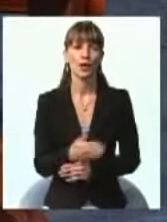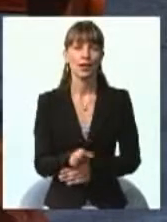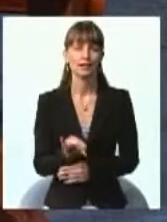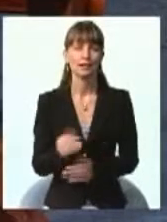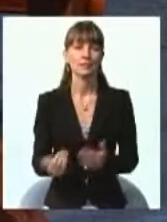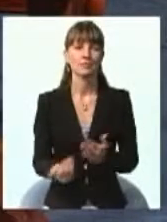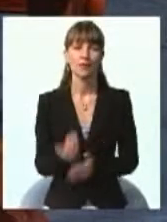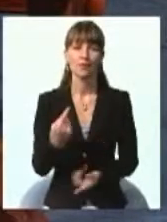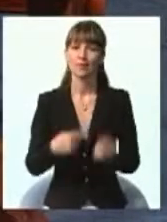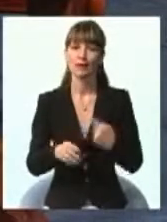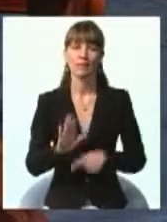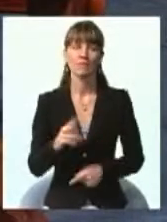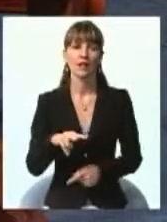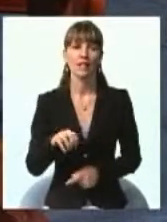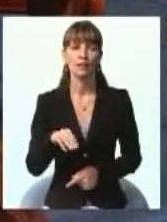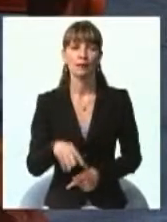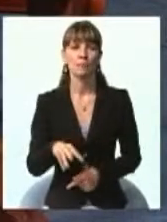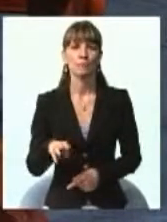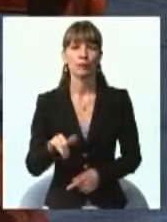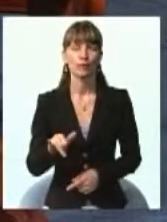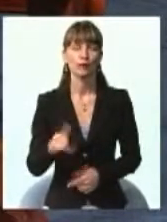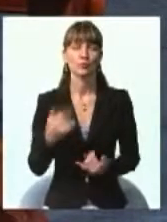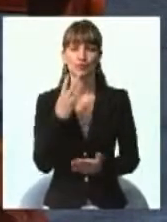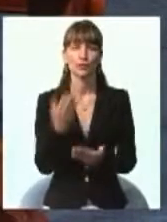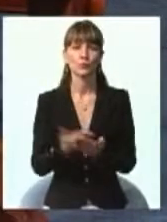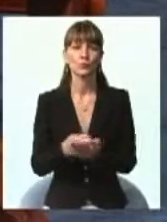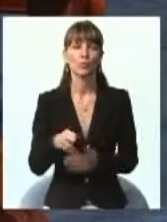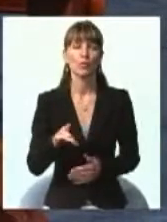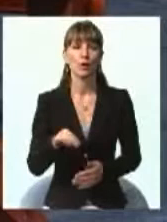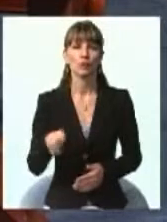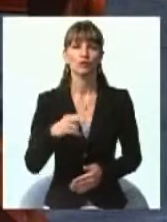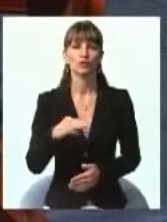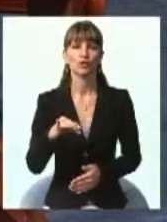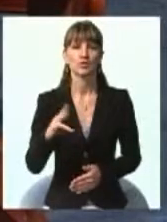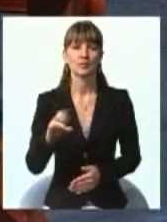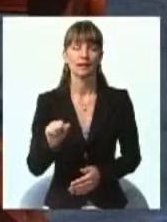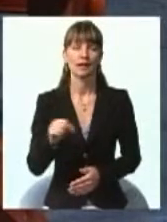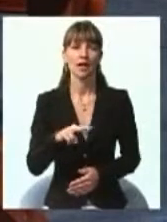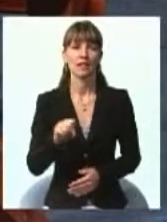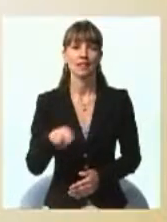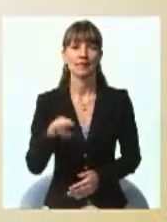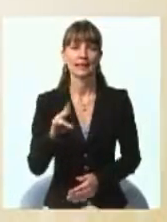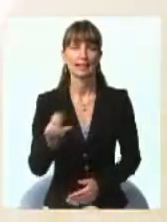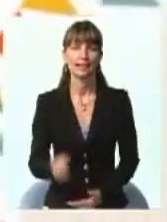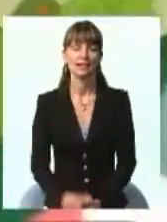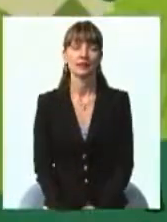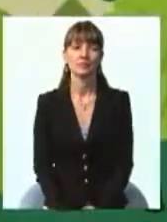знову не повертатися у лампу. Тож прямо зараз давайте подивимось сюжет про джина та Аладдіна.